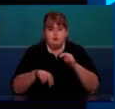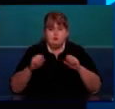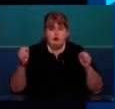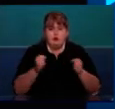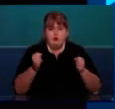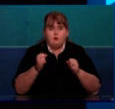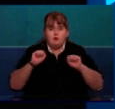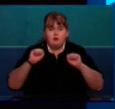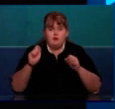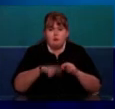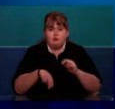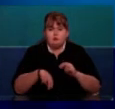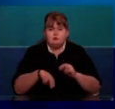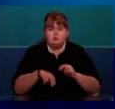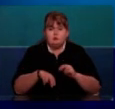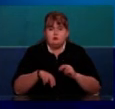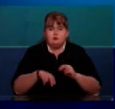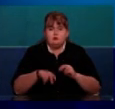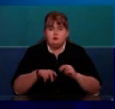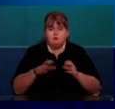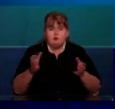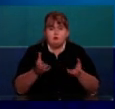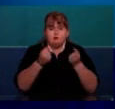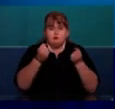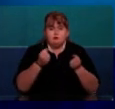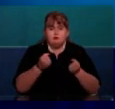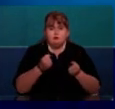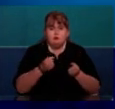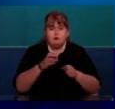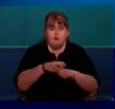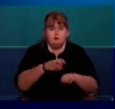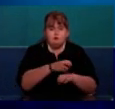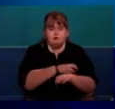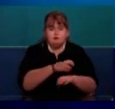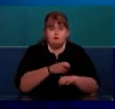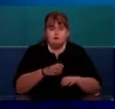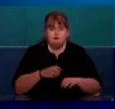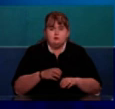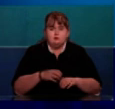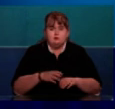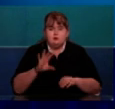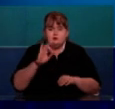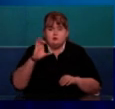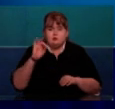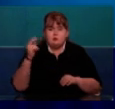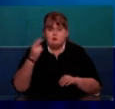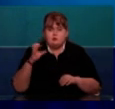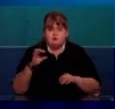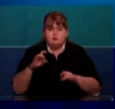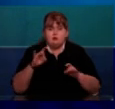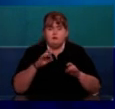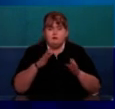холодная война и прекращается поддержка коммунистических и социалистических